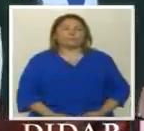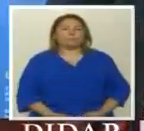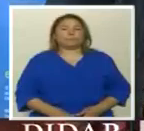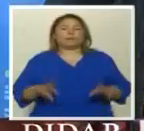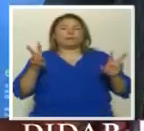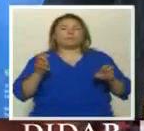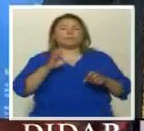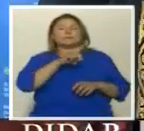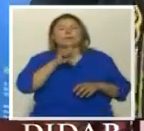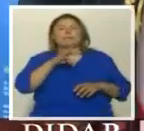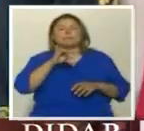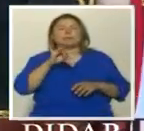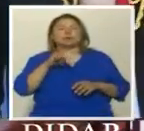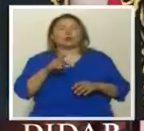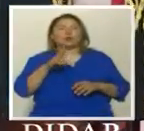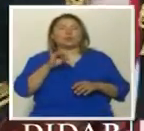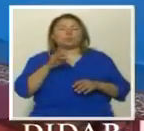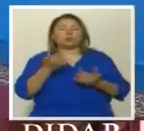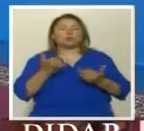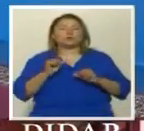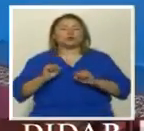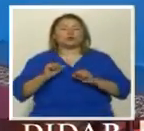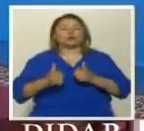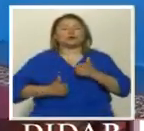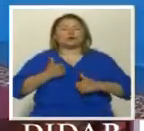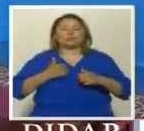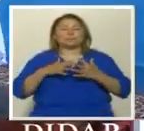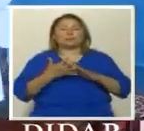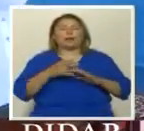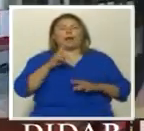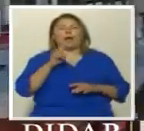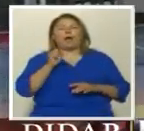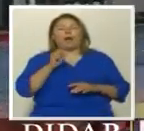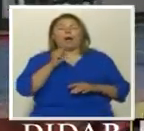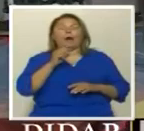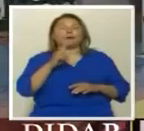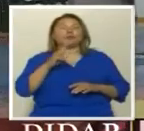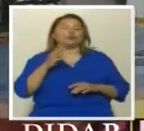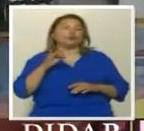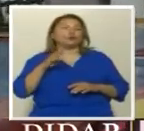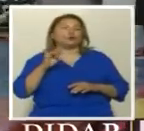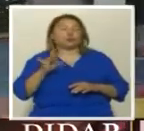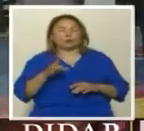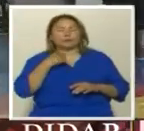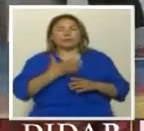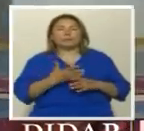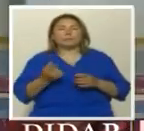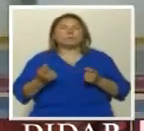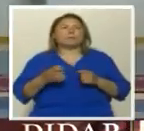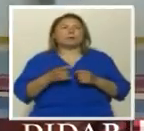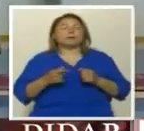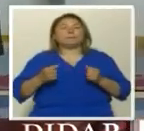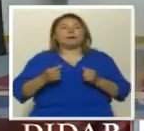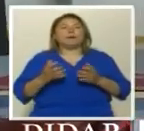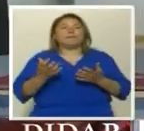Прозвище Заманбека Ходжаназара – Кокбыры. Сегодня он защищал честь села Акшукур. Выйдя на ковер, Заманбек одержал победу над соперником с явным